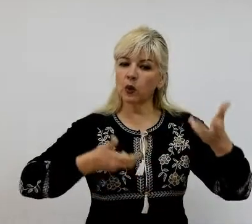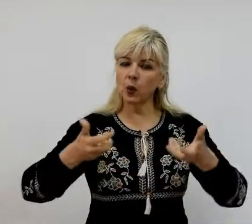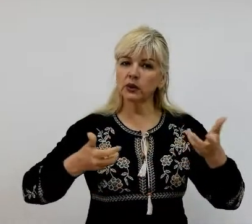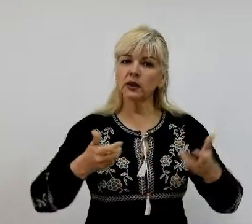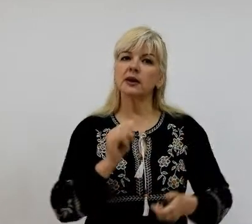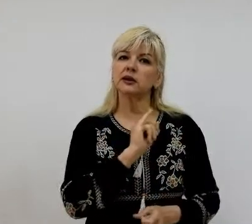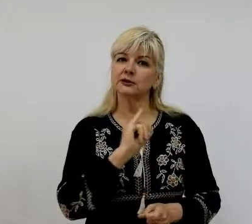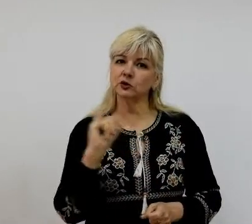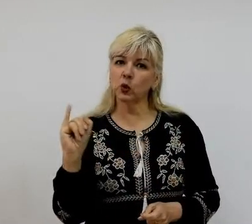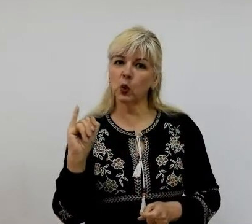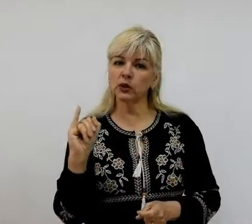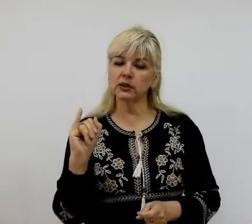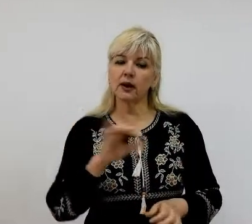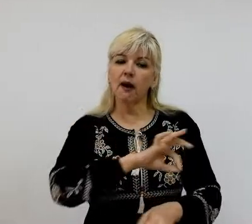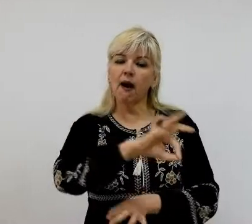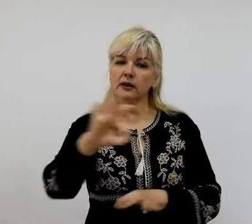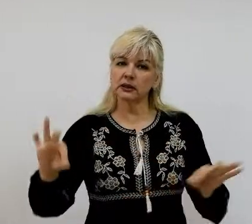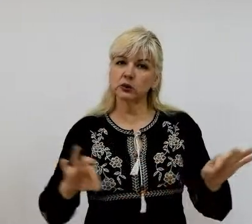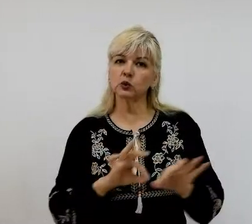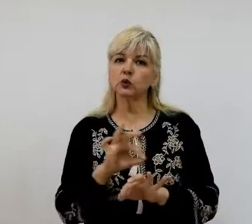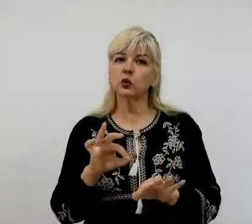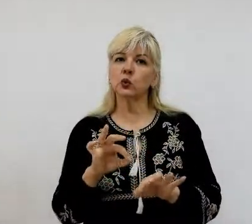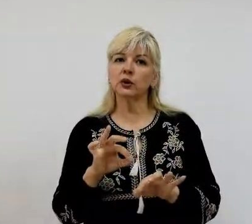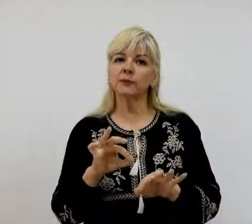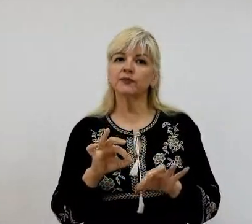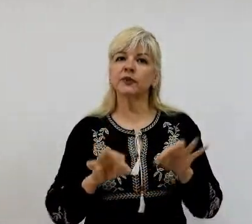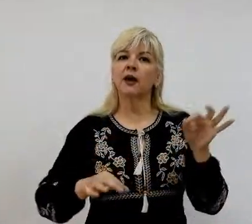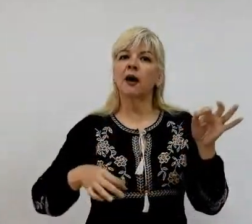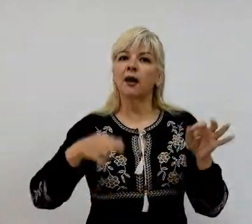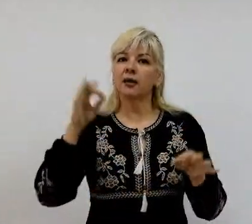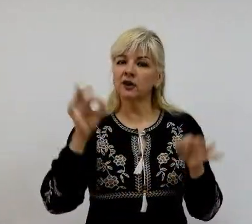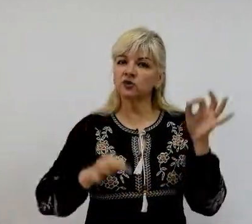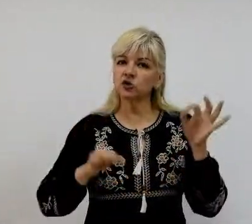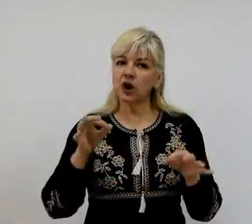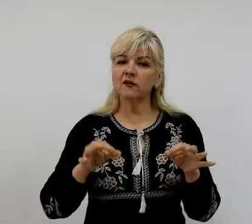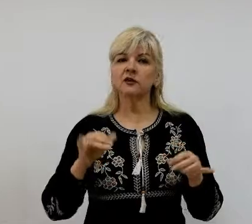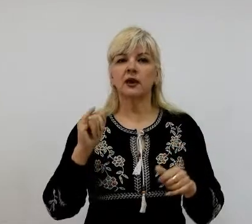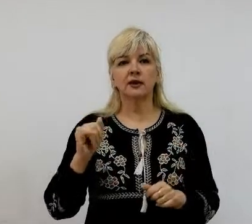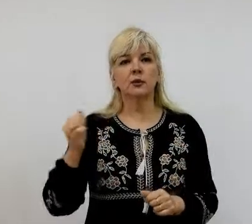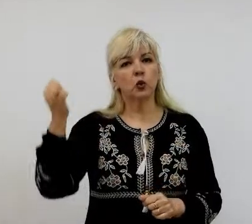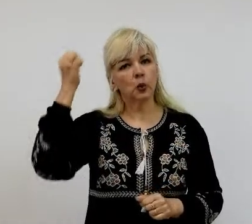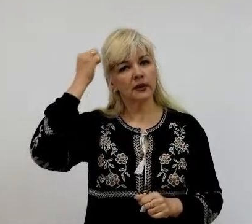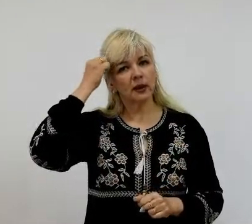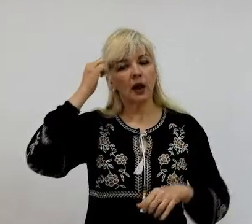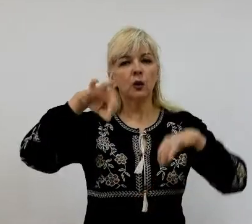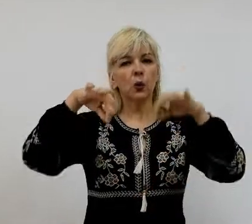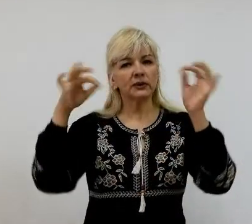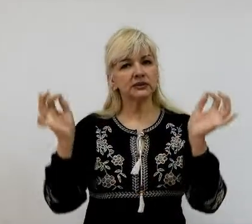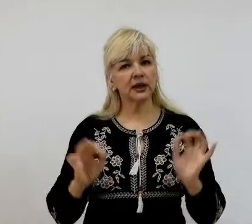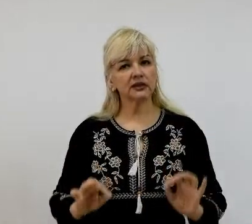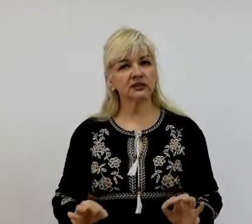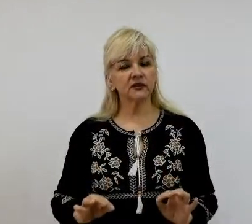в селі Суботів, краєзнавчий у селі Медведівка, етнографічний у селі